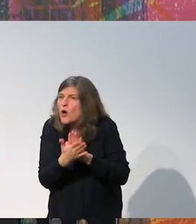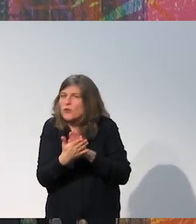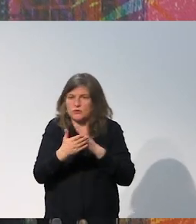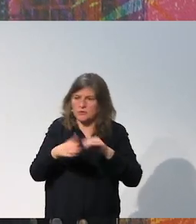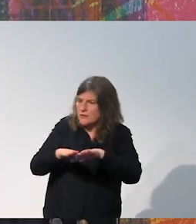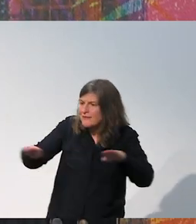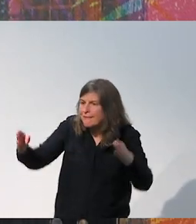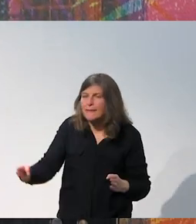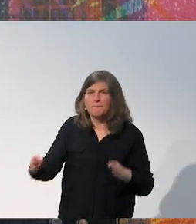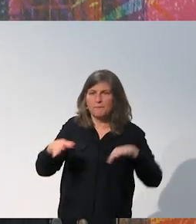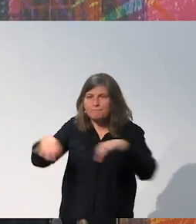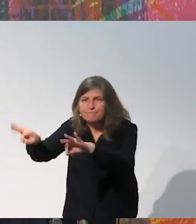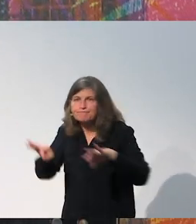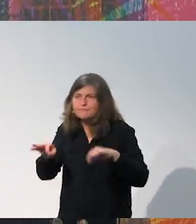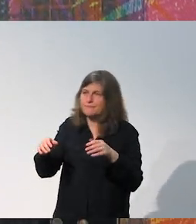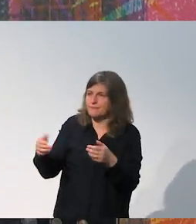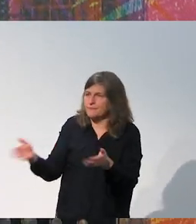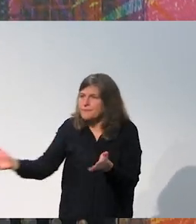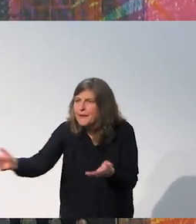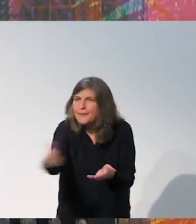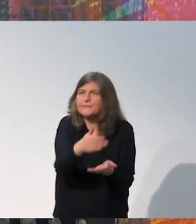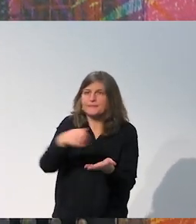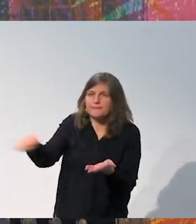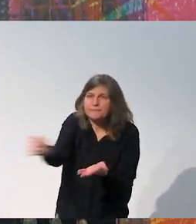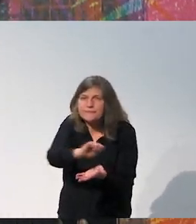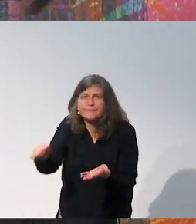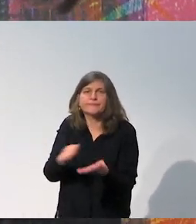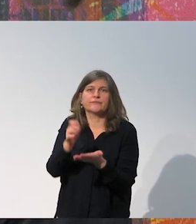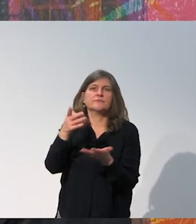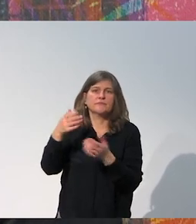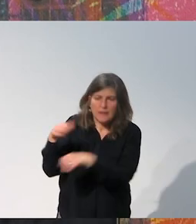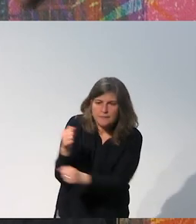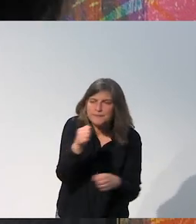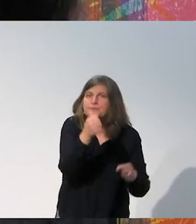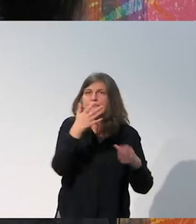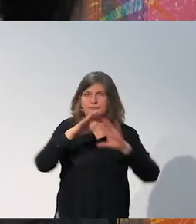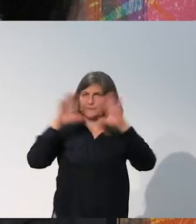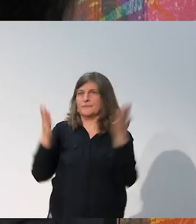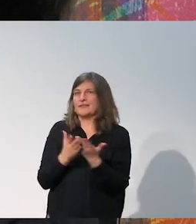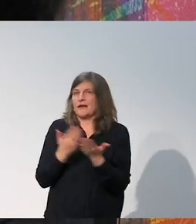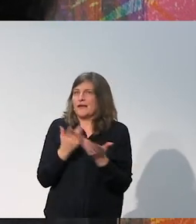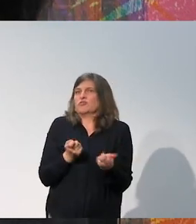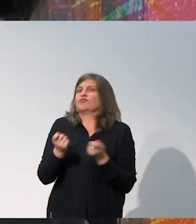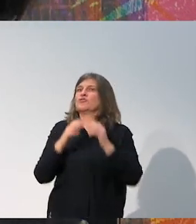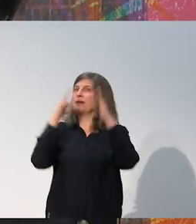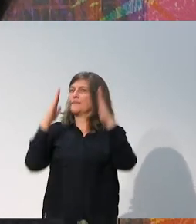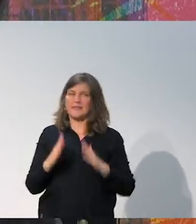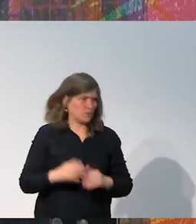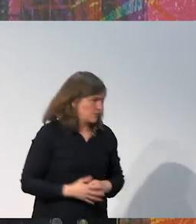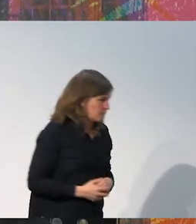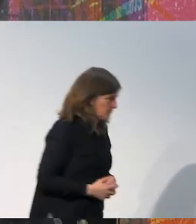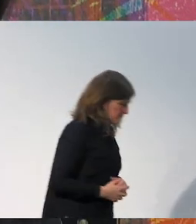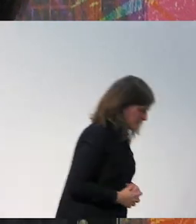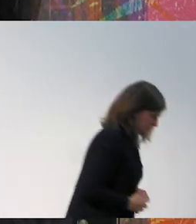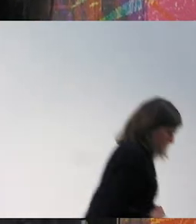la table, on débarrasse, on passe un coup d'éponge, on balaye le lino. Mmh. Tenir la maison, s'affairer toute